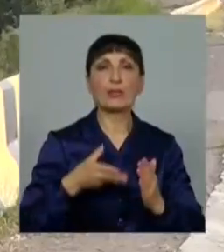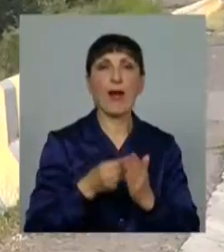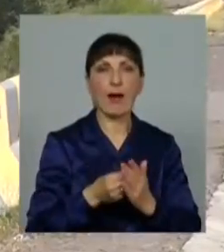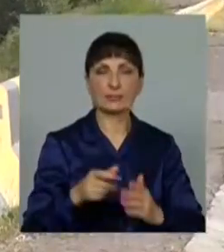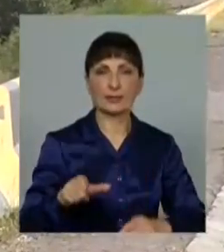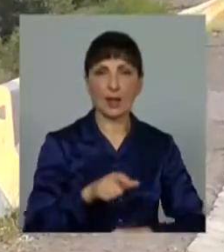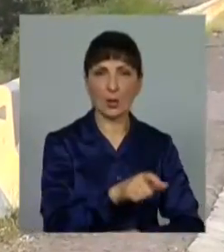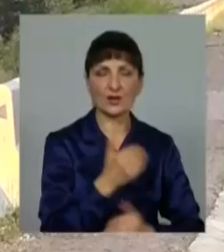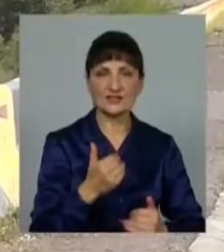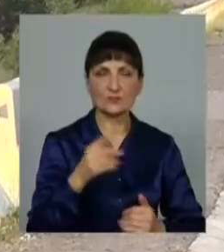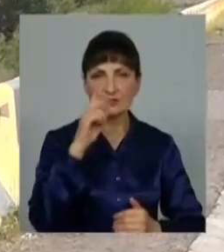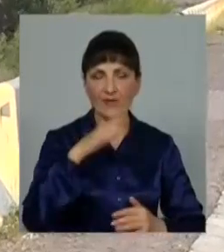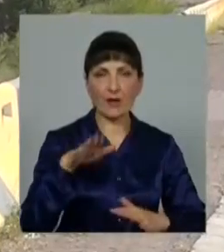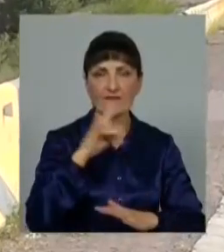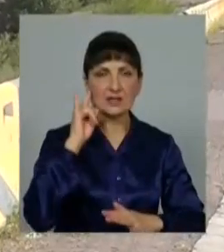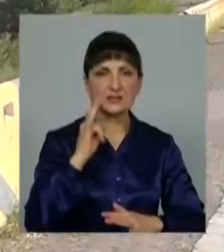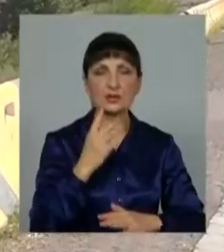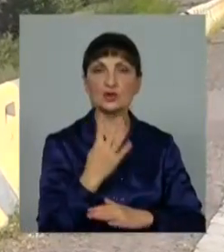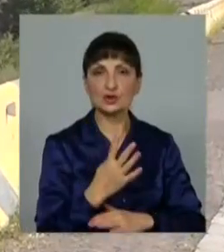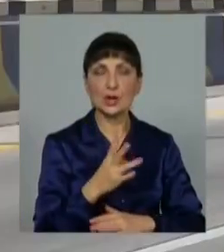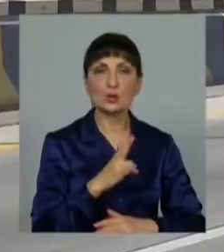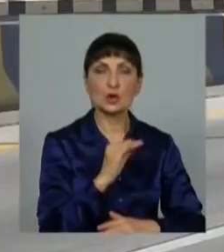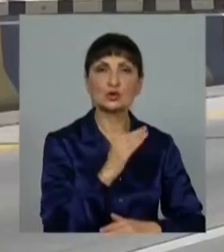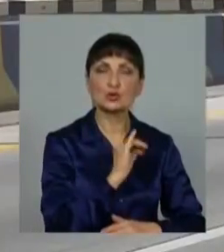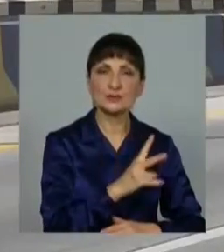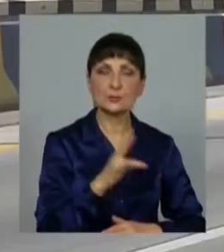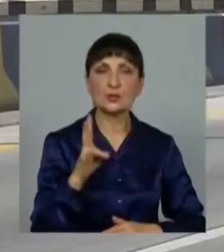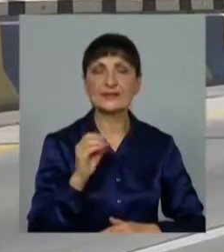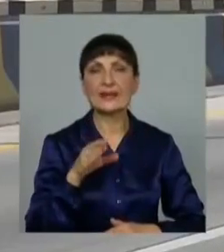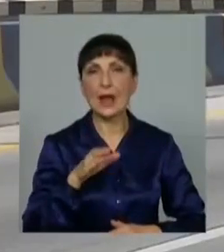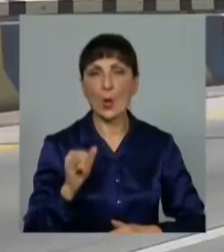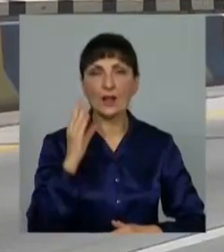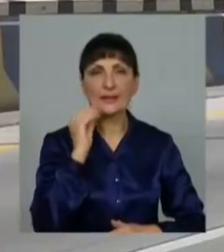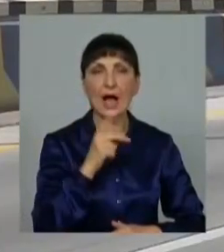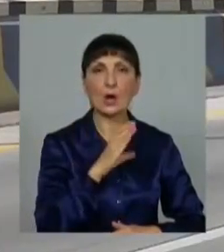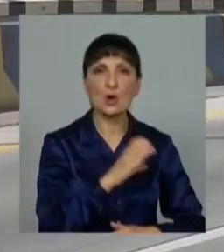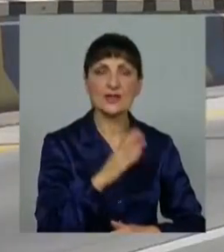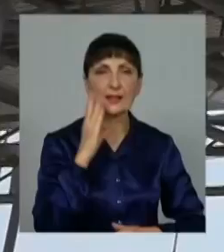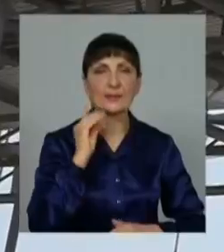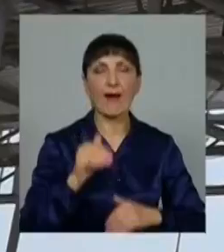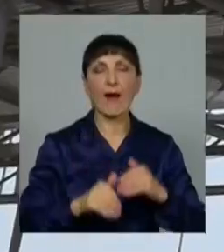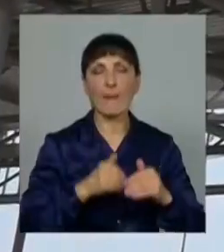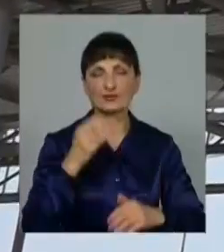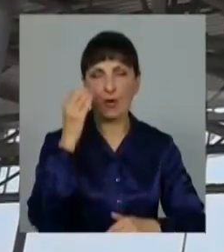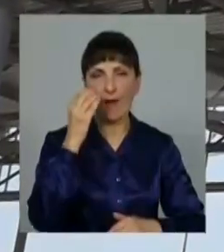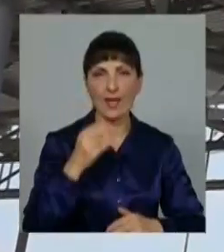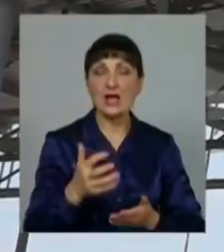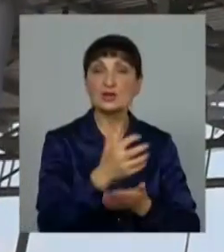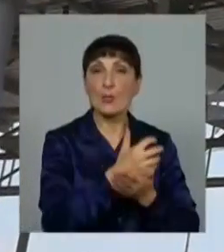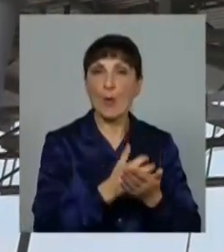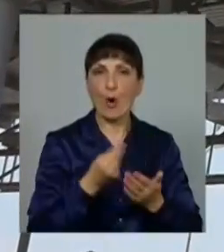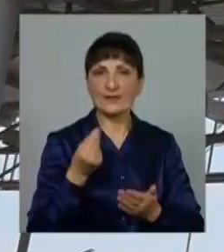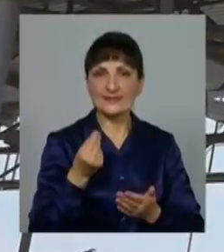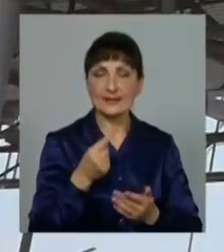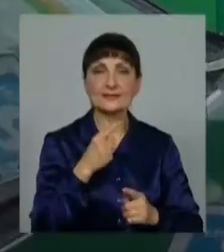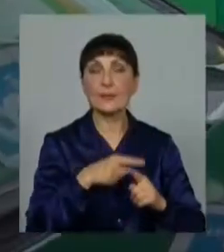автодороги. На сегодня их в стране 4. Нурсултан-Щучинск, Нурсултан-Темиртау, Алматы-Харгос, Алматы-Капчагай. Сборы по последнему из них